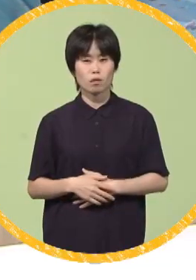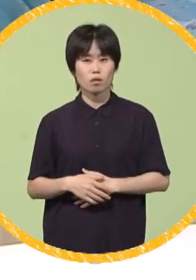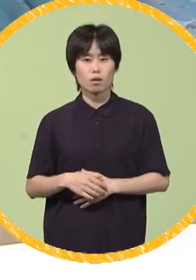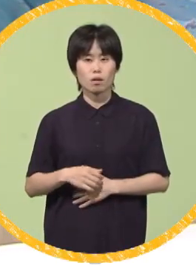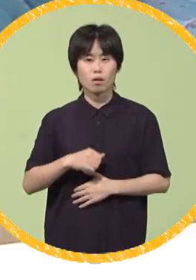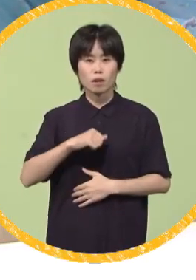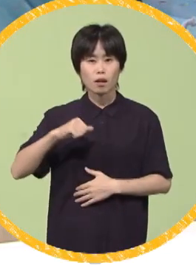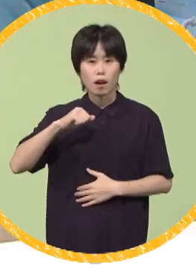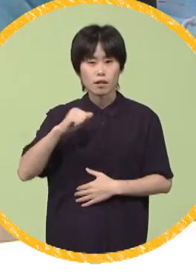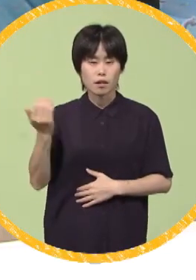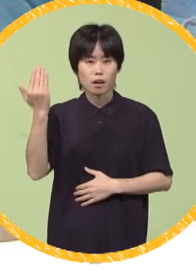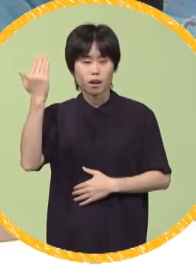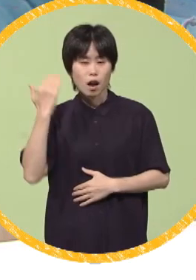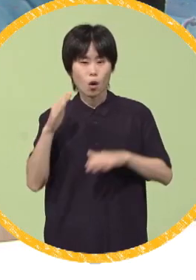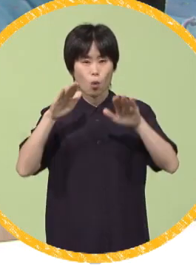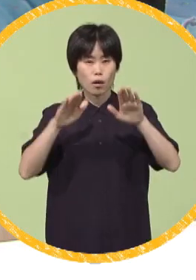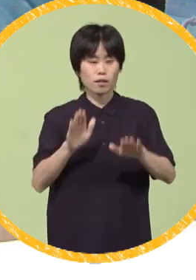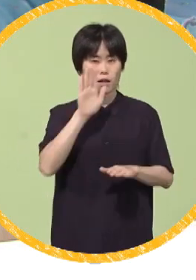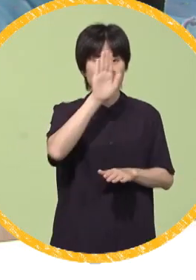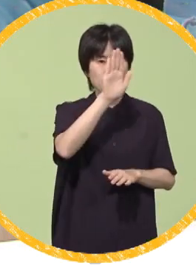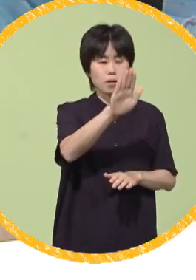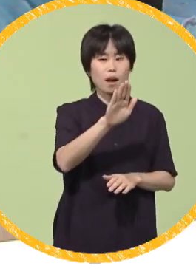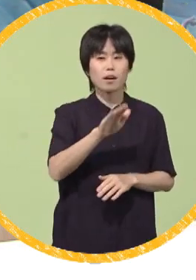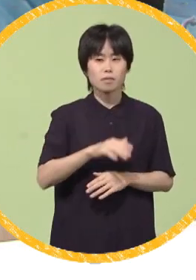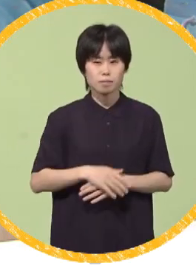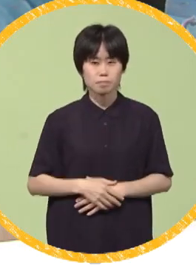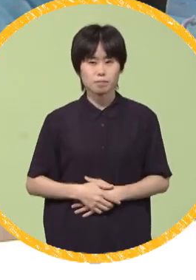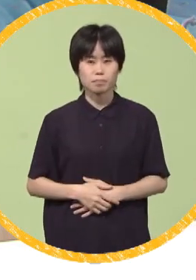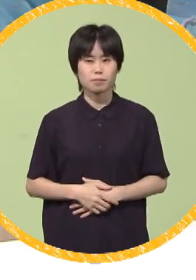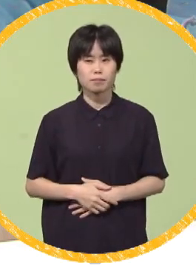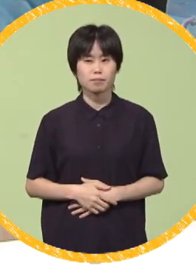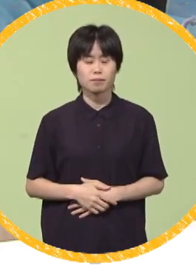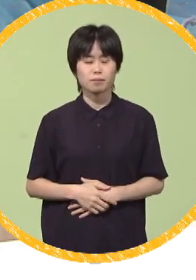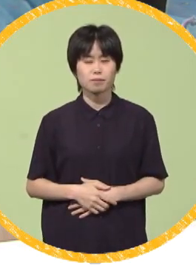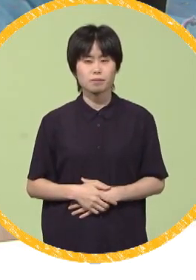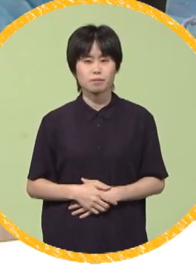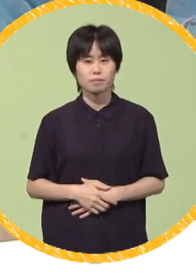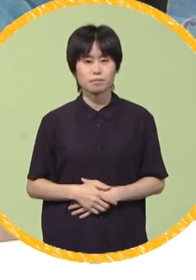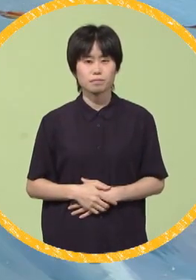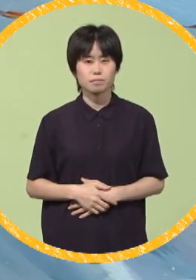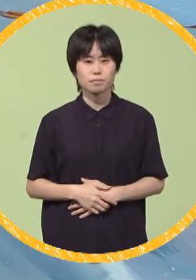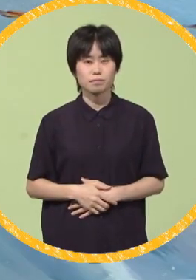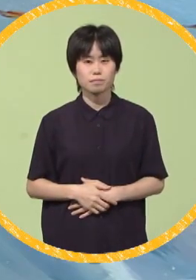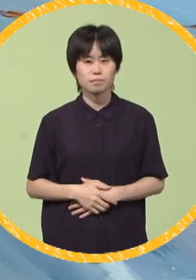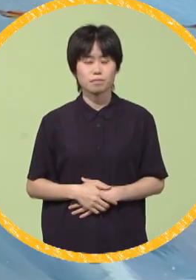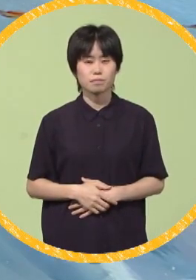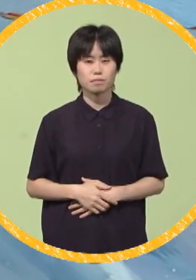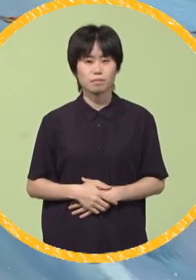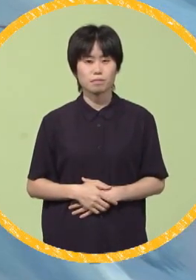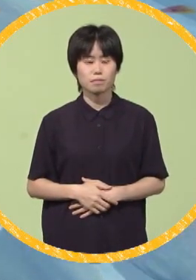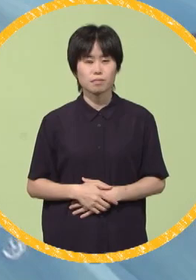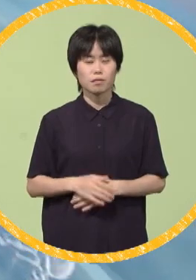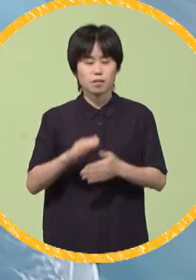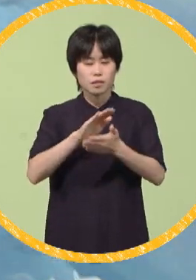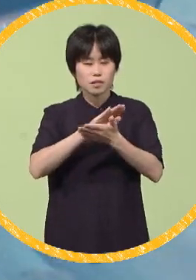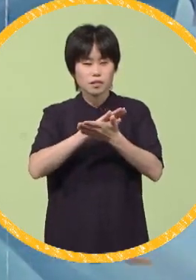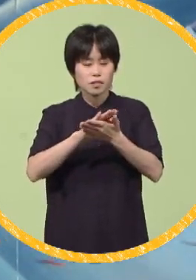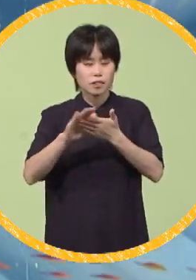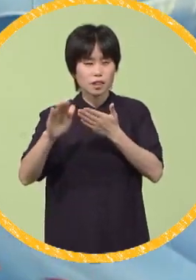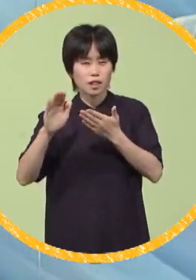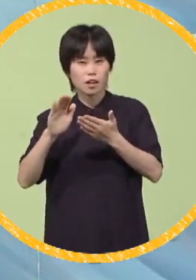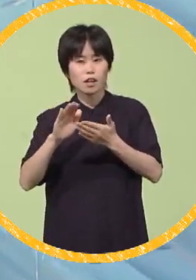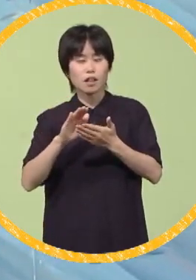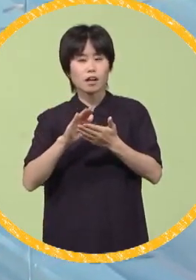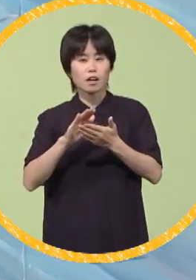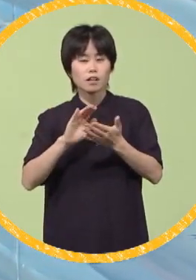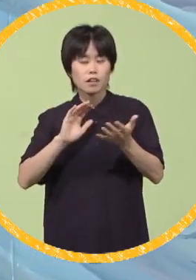ですね、過去、現在、未来を描いているということですね。 まあ、こっちにしていくのもね、 綺麗な海と、あ